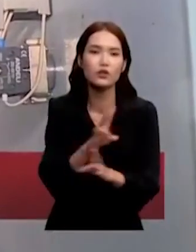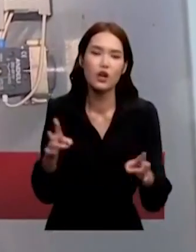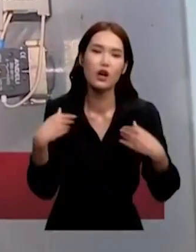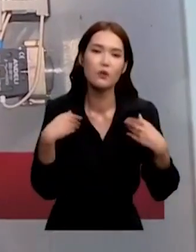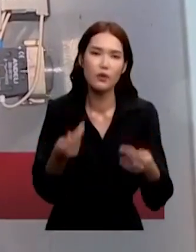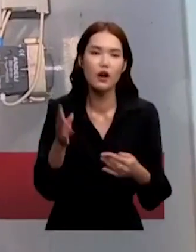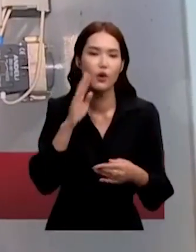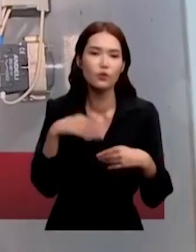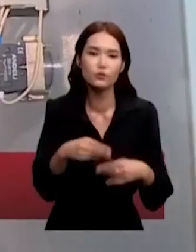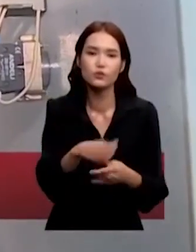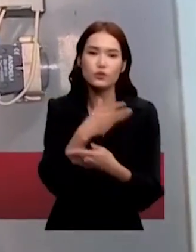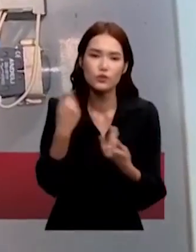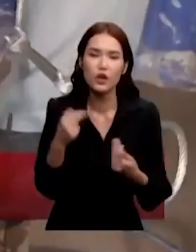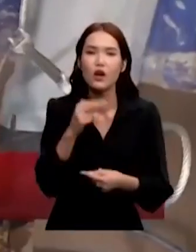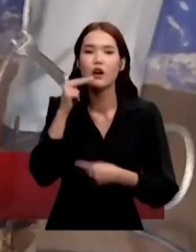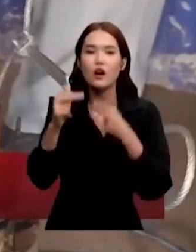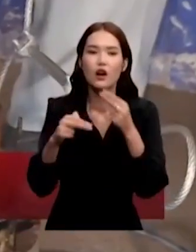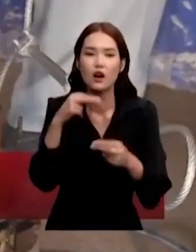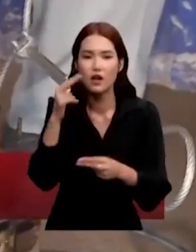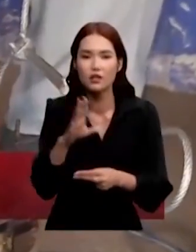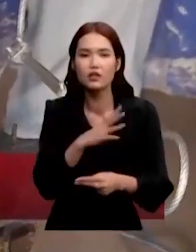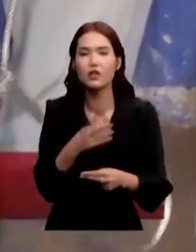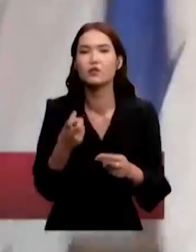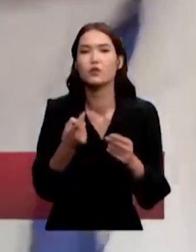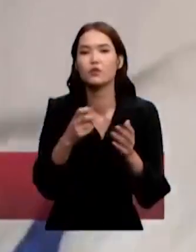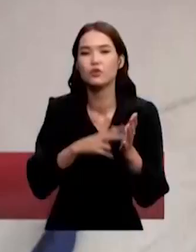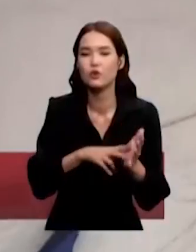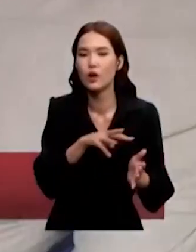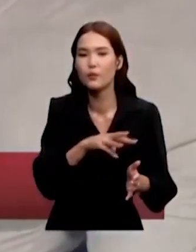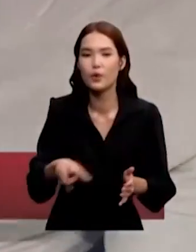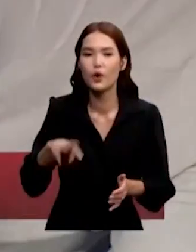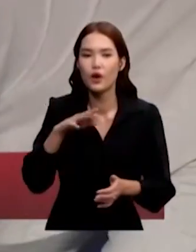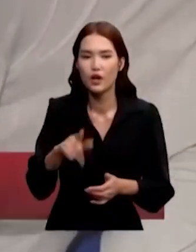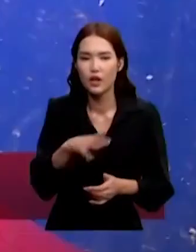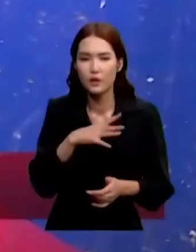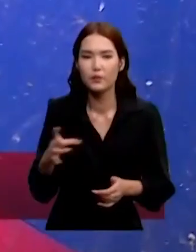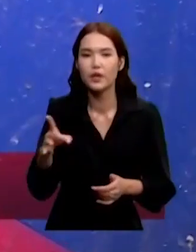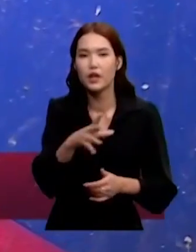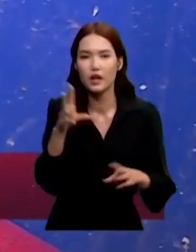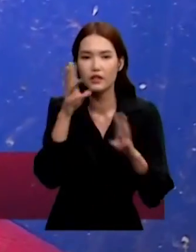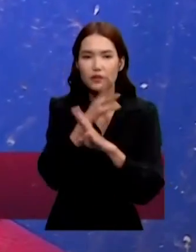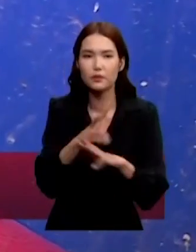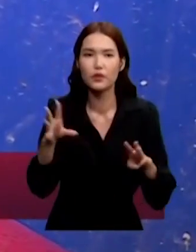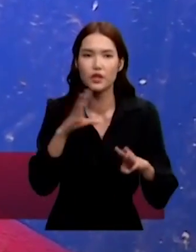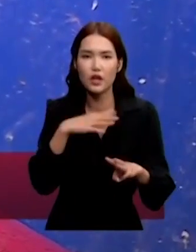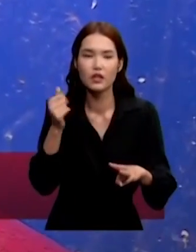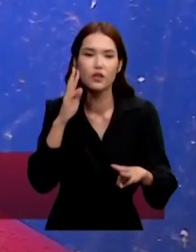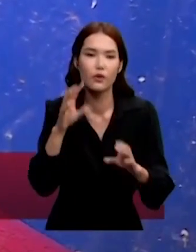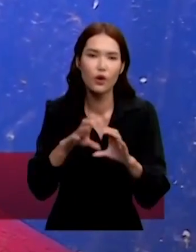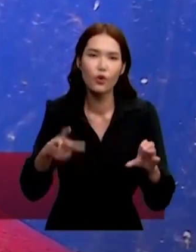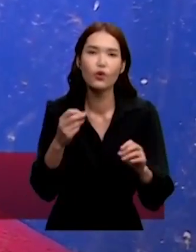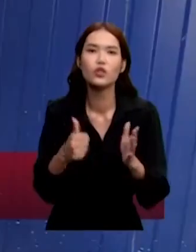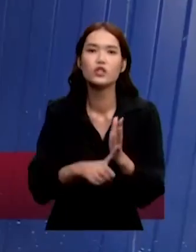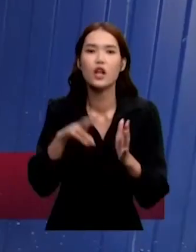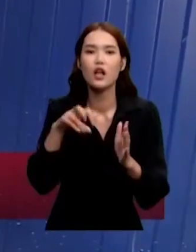поливает. Замена водопровода обошлась в 170 миллионов тенге. Деньги были выделены из республиканского бюджета. Водопровод был построен еще